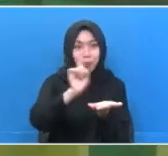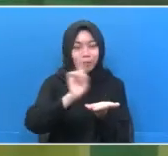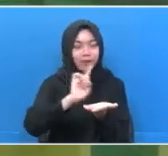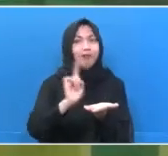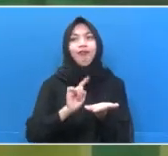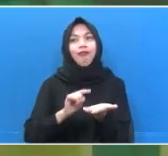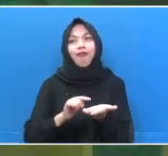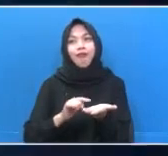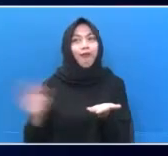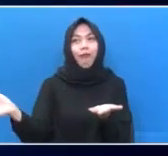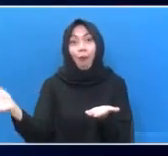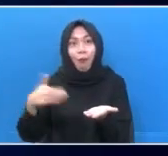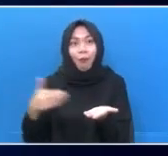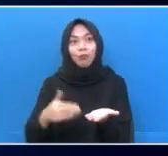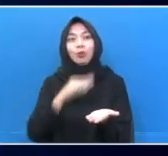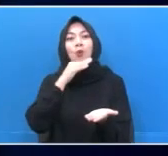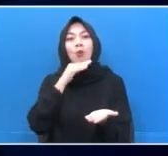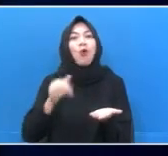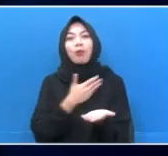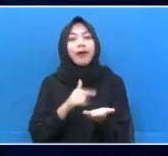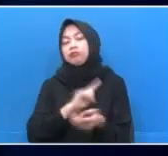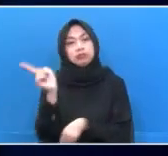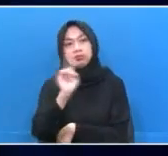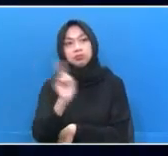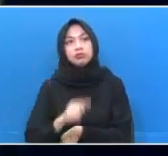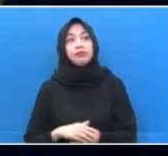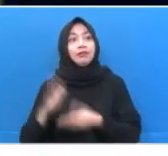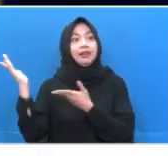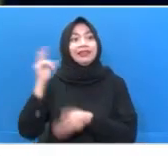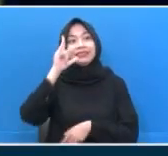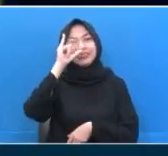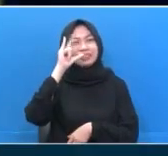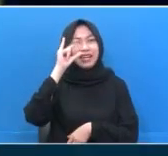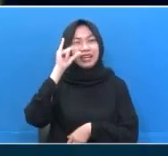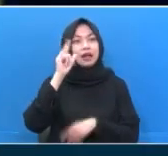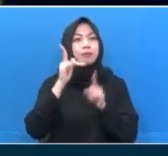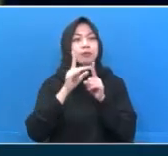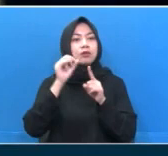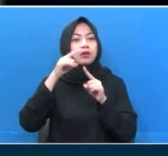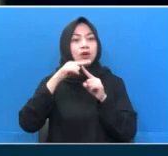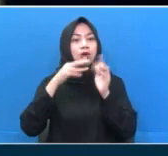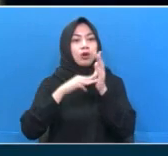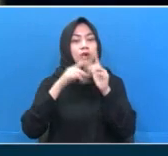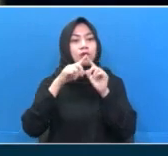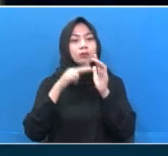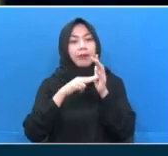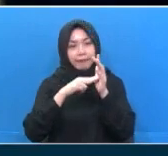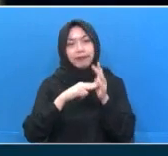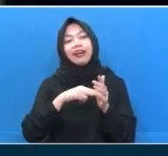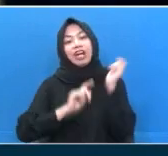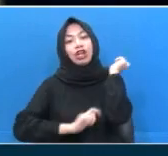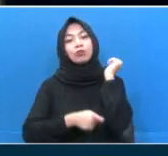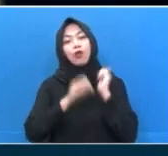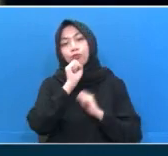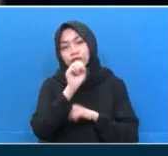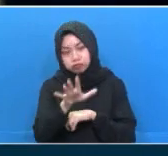jangan menunggu ada musibah. Dalam akun Instagram pribadinya, saudara, Hotman Paris Hutapea menanggapi insiden bus